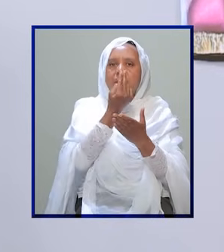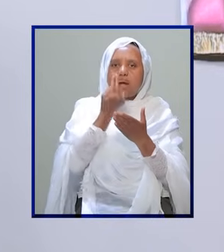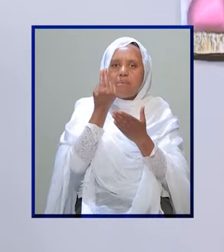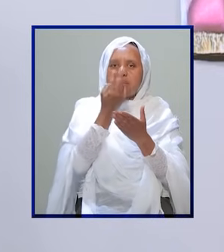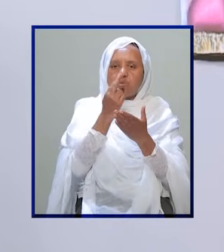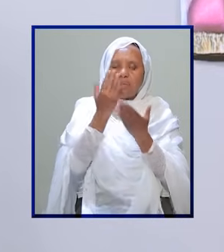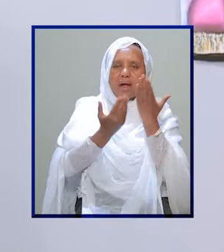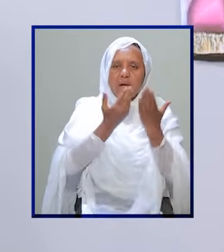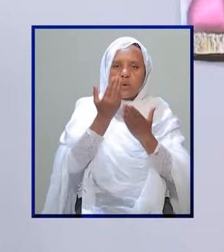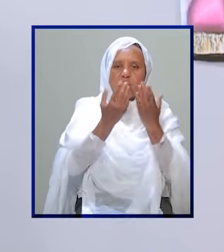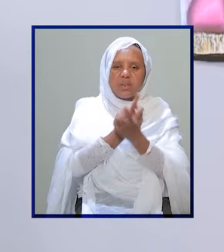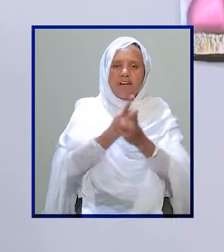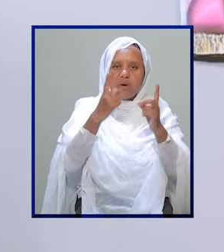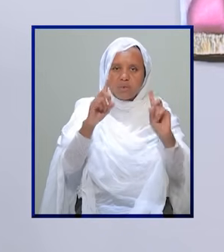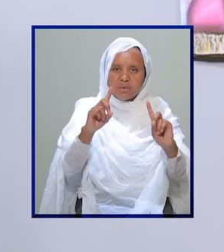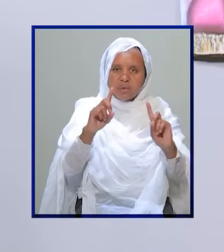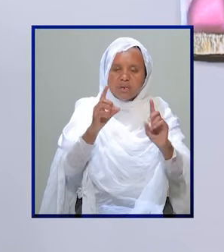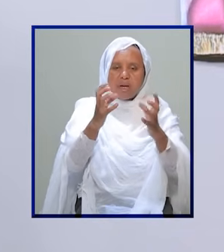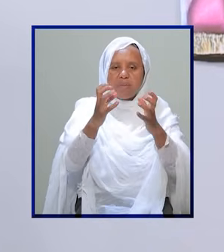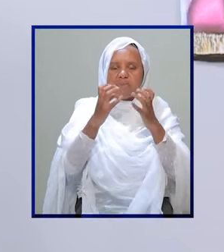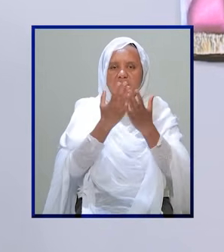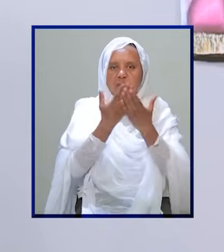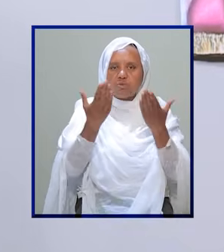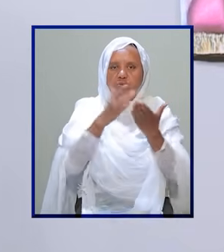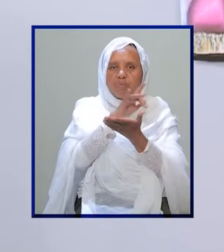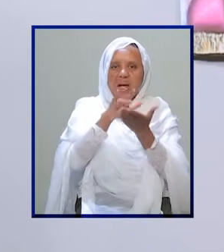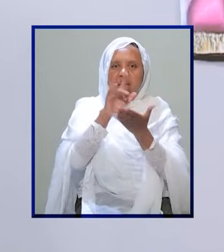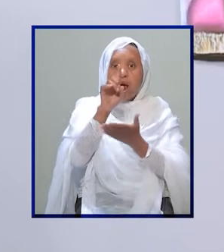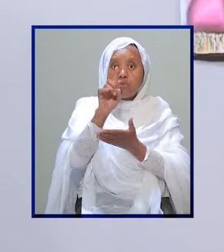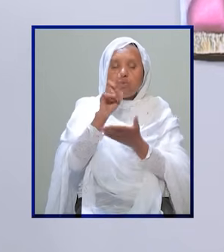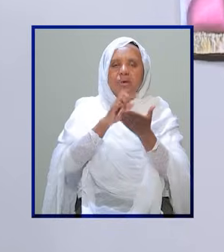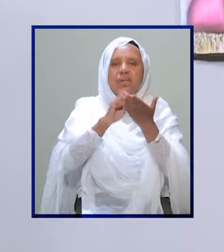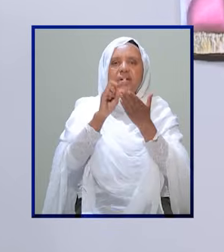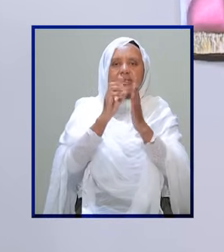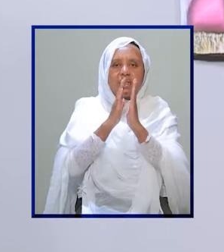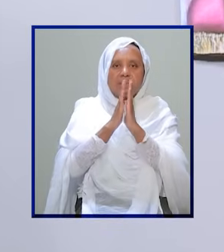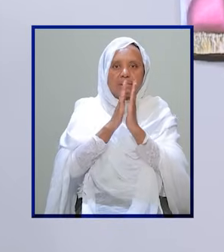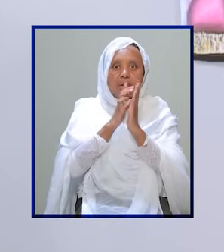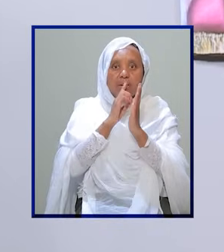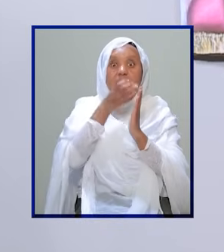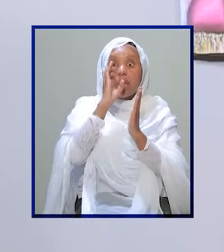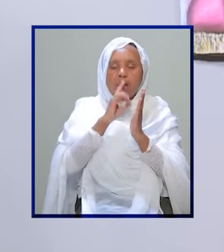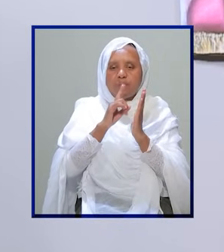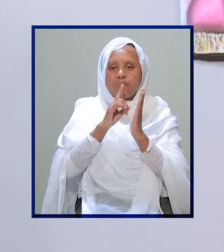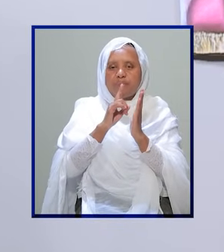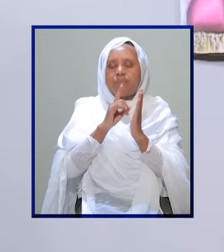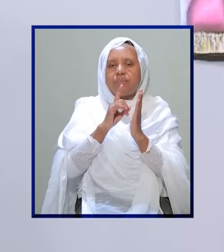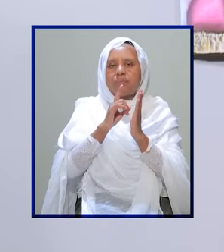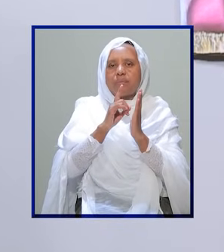ከምንጠቀምባቸው ወይም ለአገልግሎት ለፈውስ ከምንፈልጋቸው ነገሮች መካከል አንዱ ቅዳሴ ጸበል ነው። በመሰረታዊነት ሲነሳ ቅዳሴ